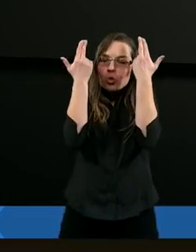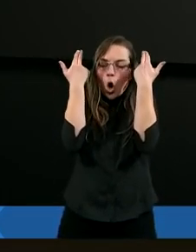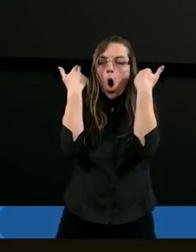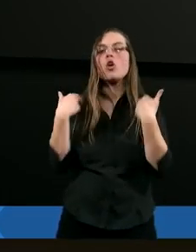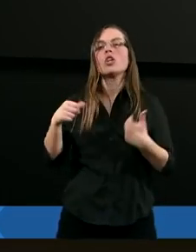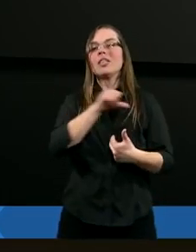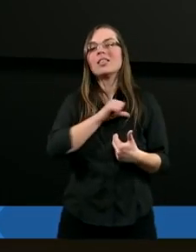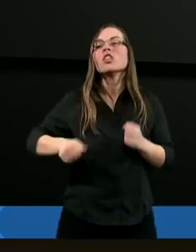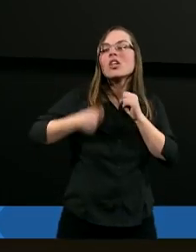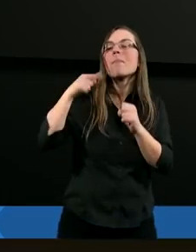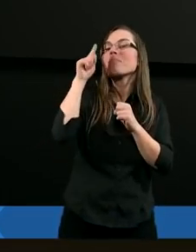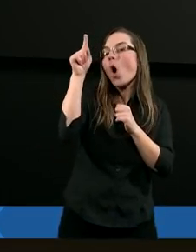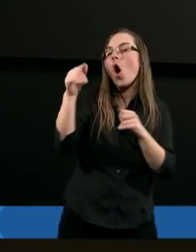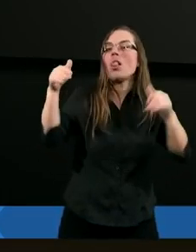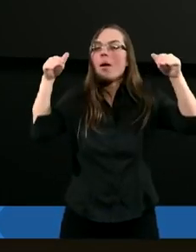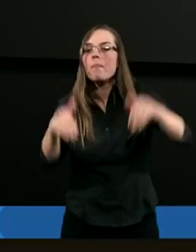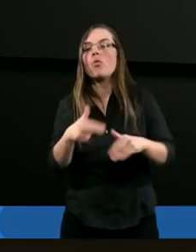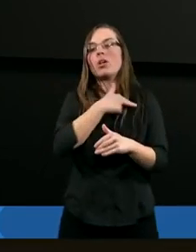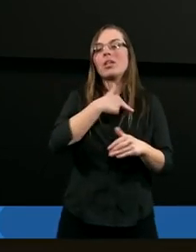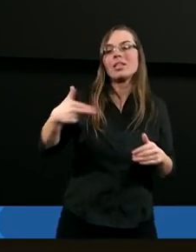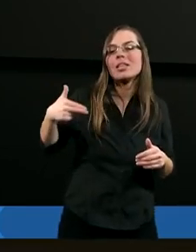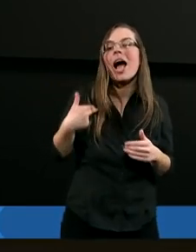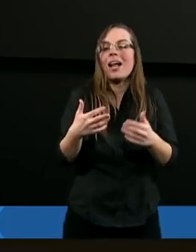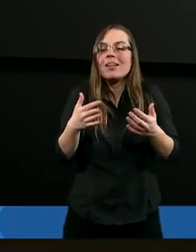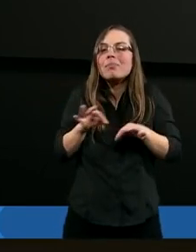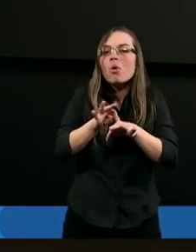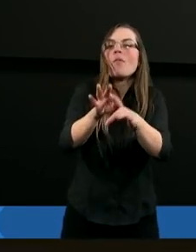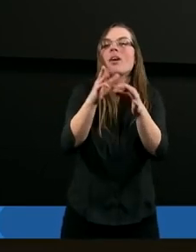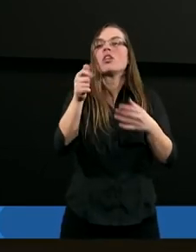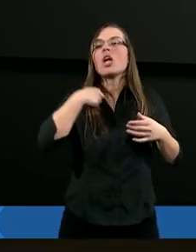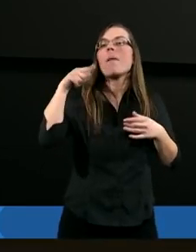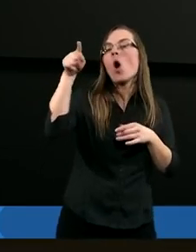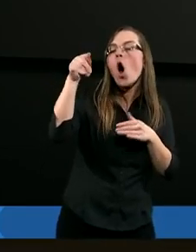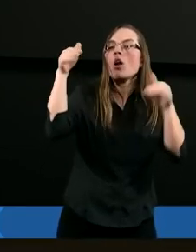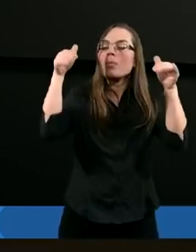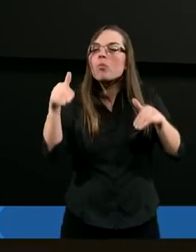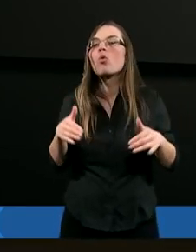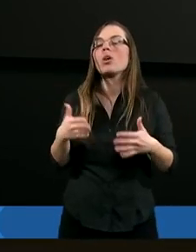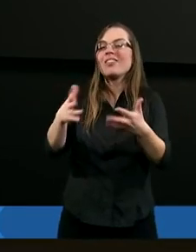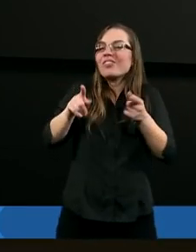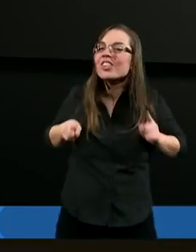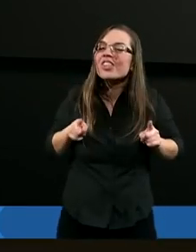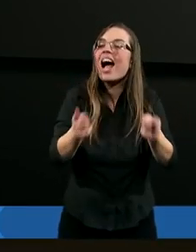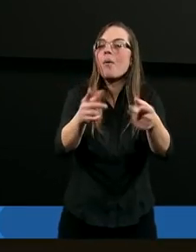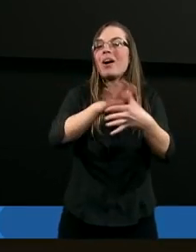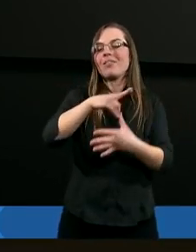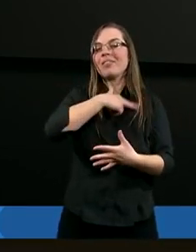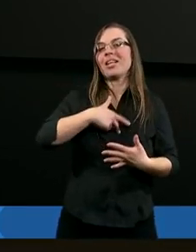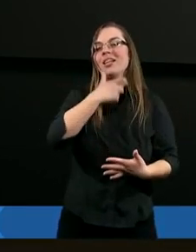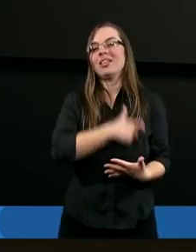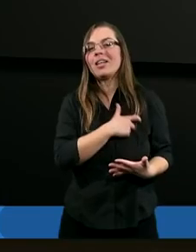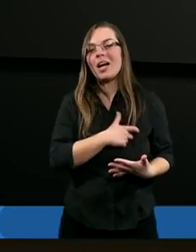się, żeby On mógł nas wypełnić, żeby On mógł działać w nas.